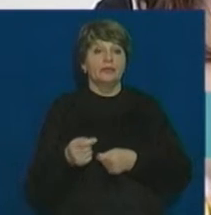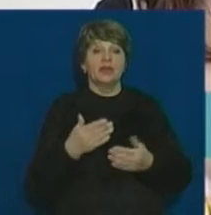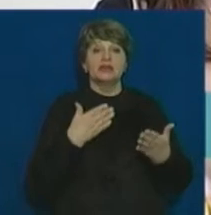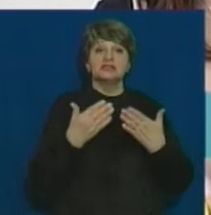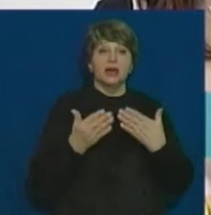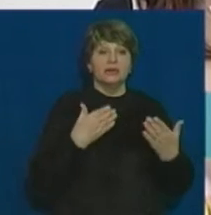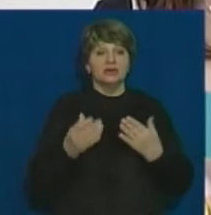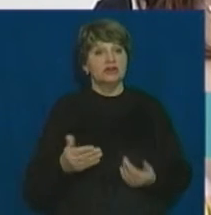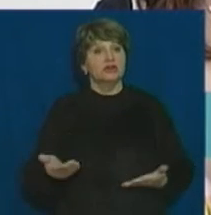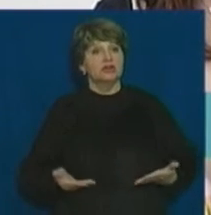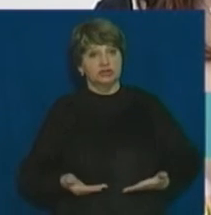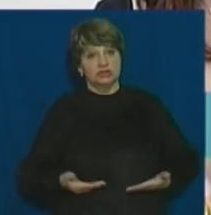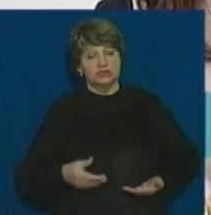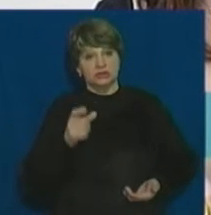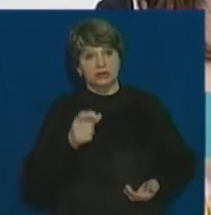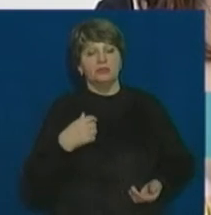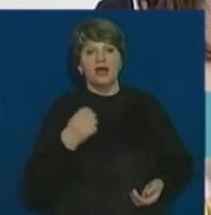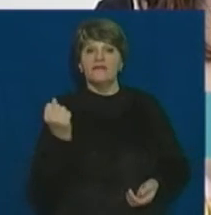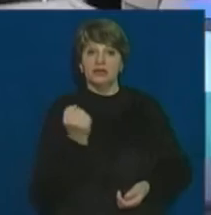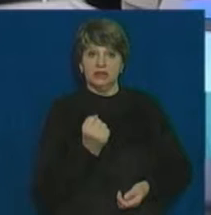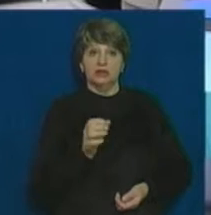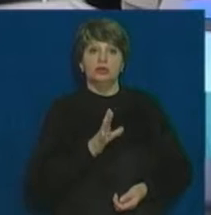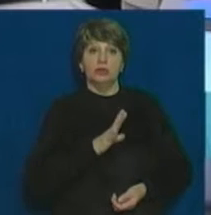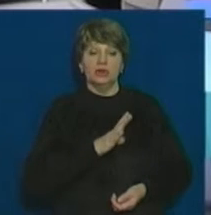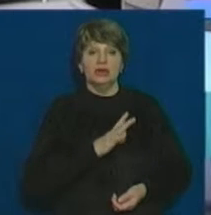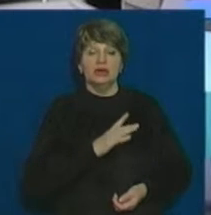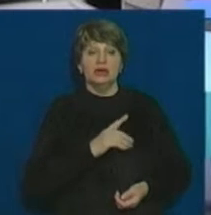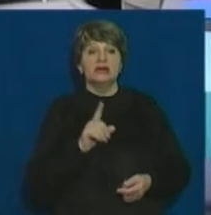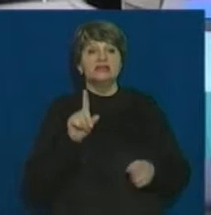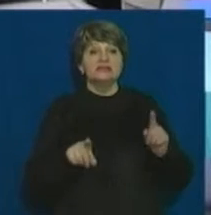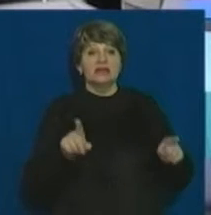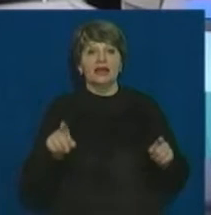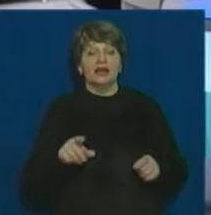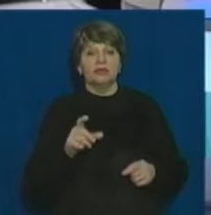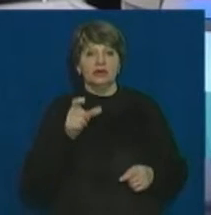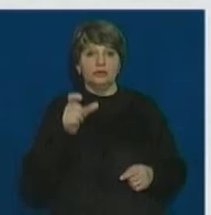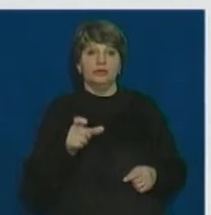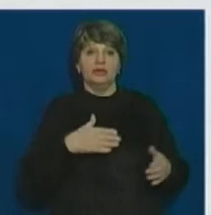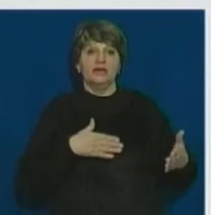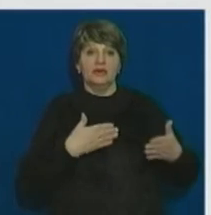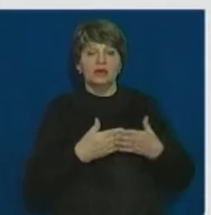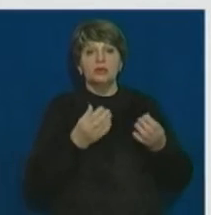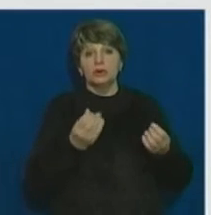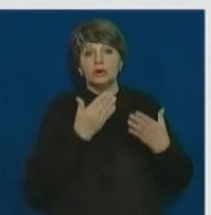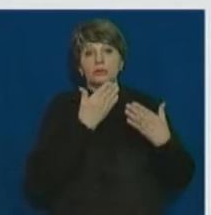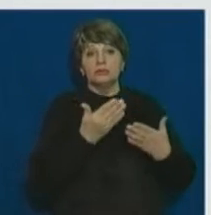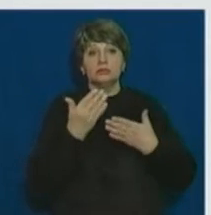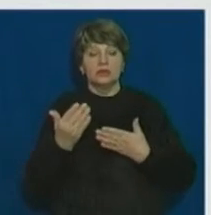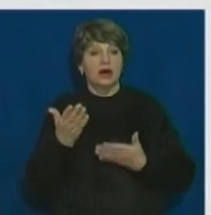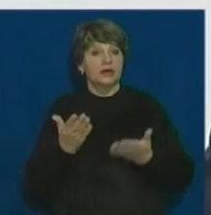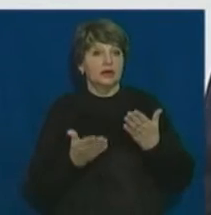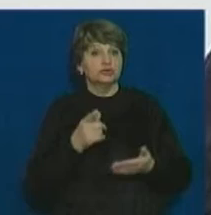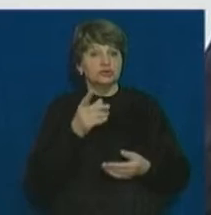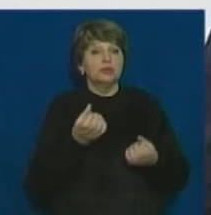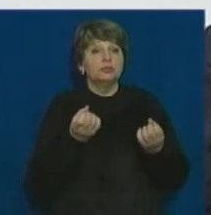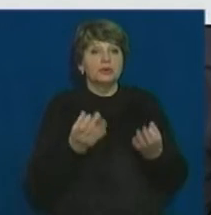спілкуємося з мешканцями, от ми в неділю були з декількома волонтерами, просто опитували. Якщо ти питаєш з нейтральної позиції,